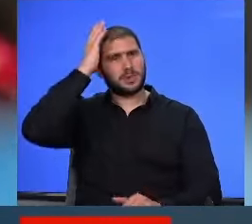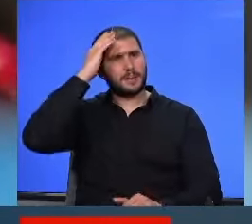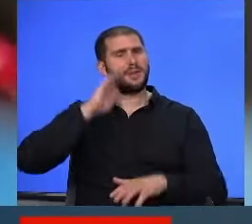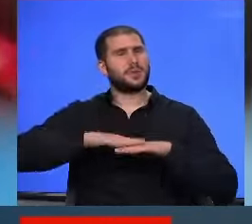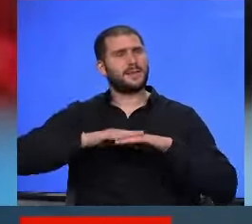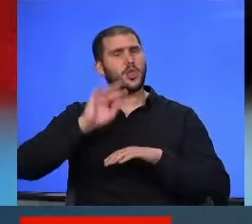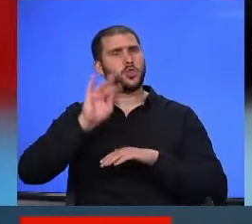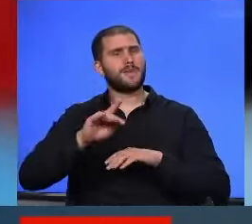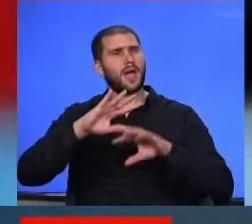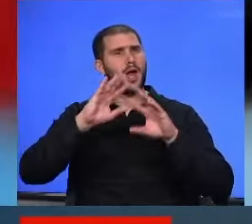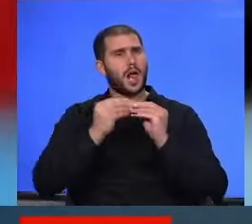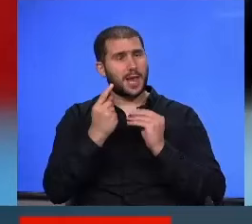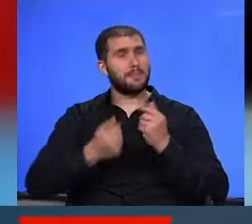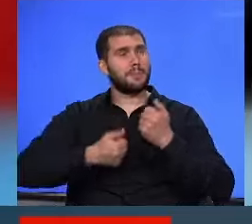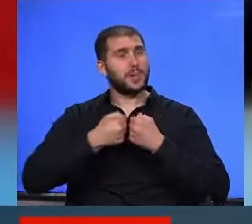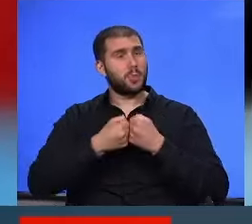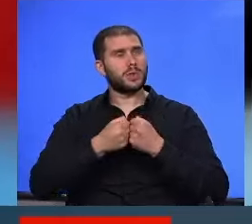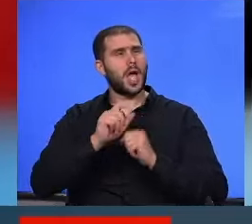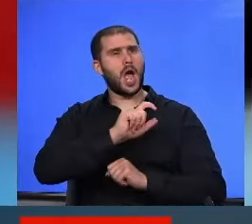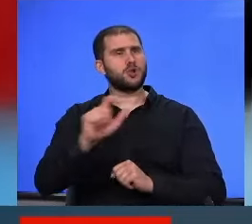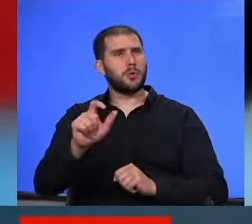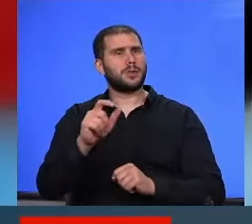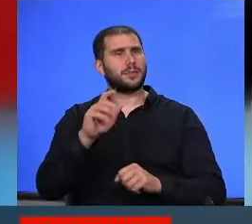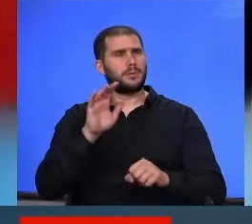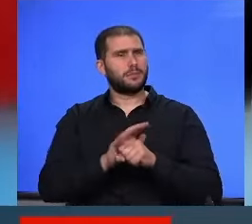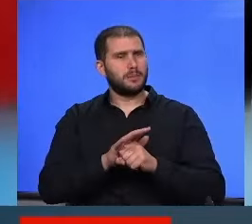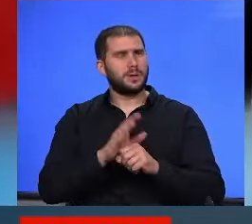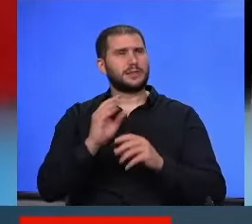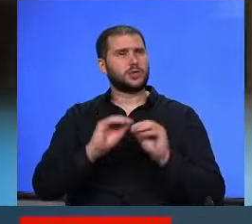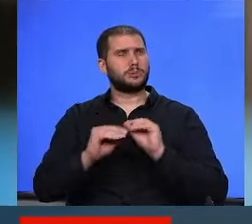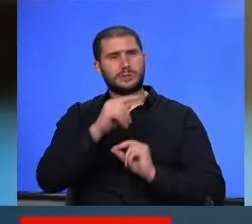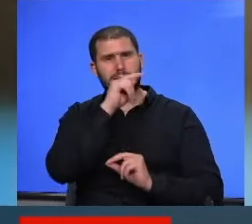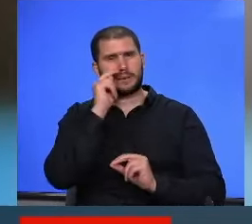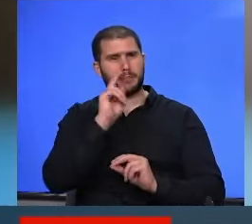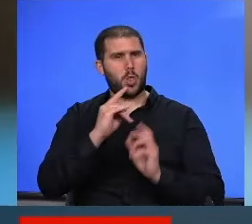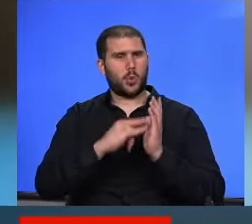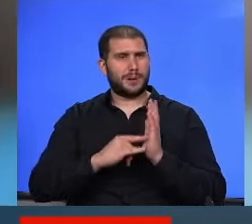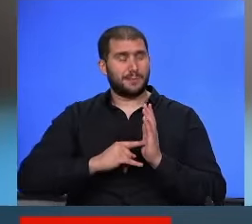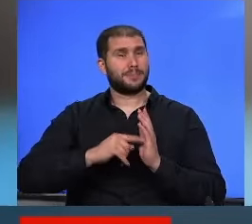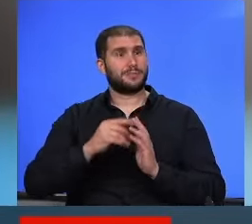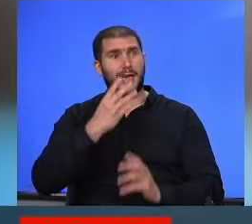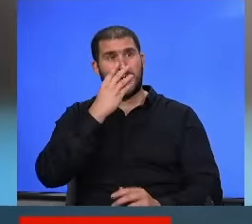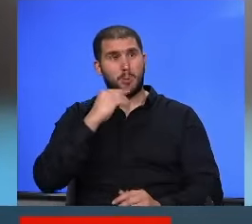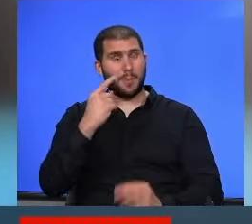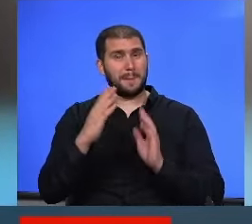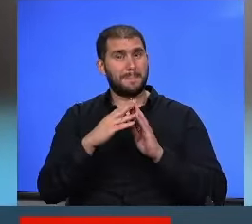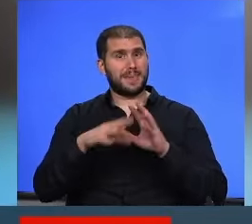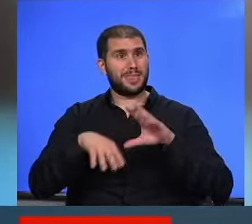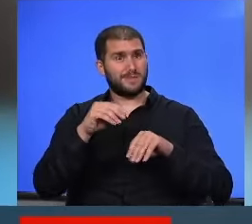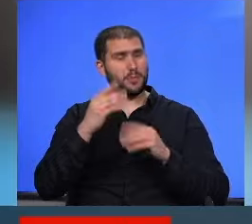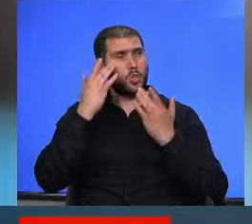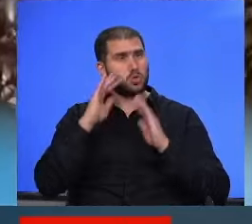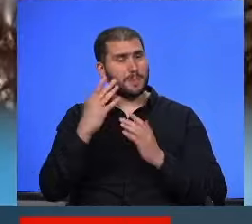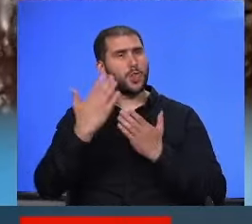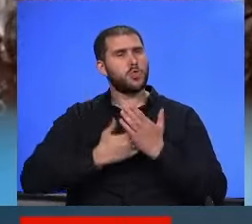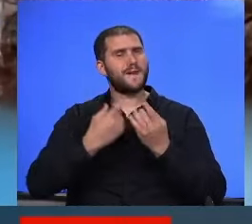Attorney General, faces allegations of sexual misconduct and illicit drug use. הרפובליקנים בבית הנבחרים דואגים לכך שדוח